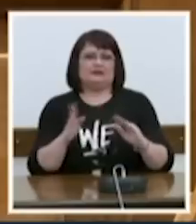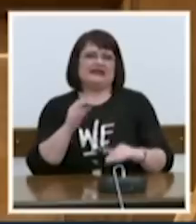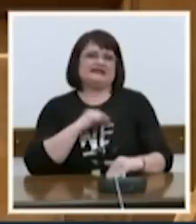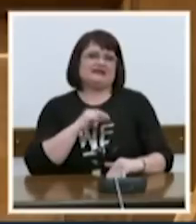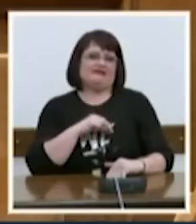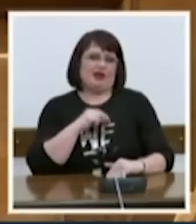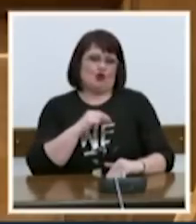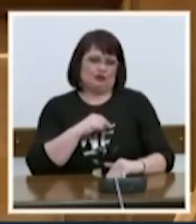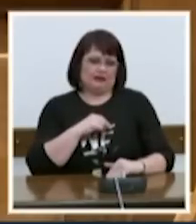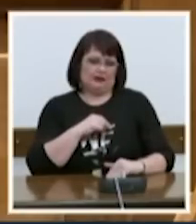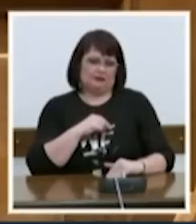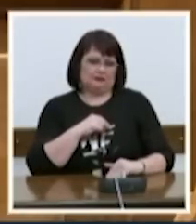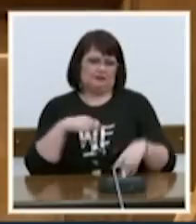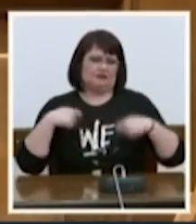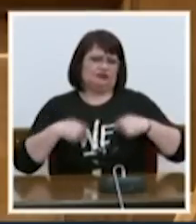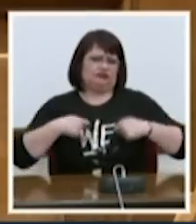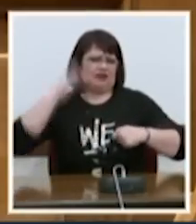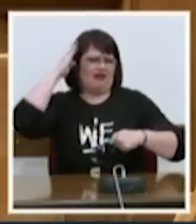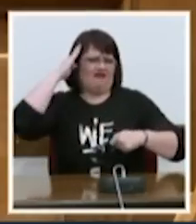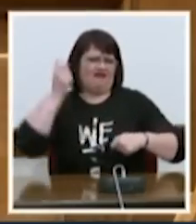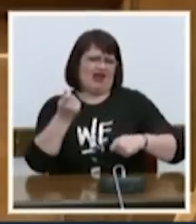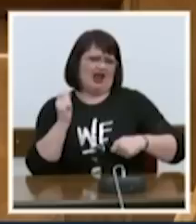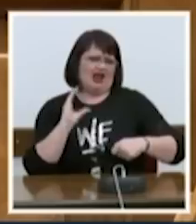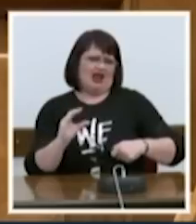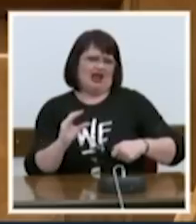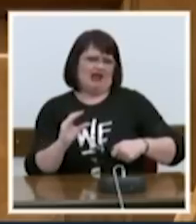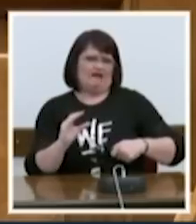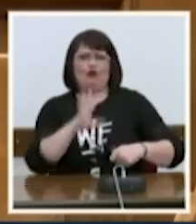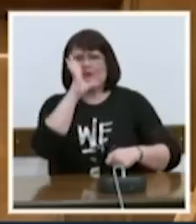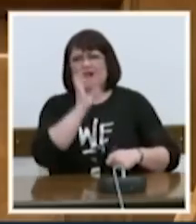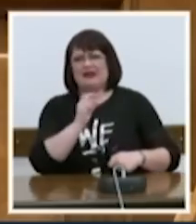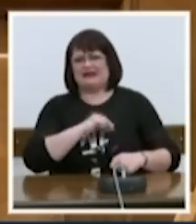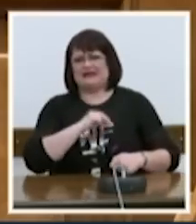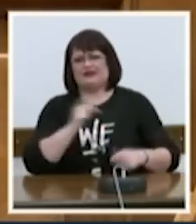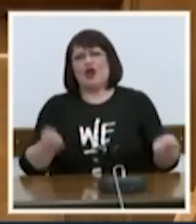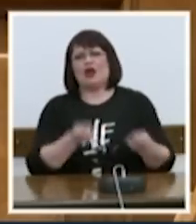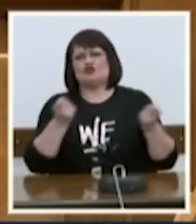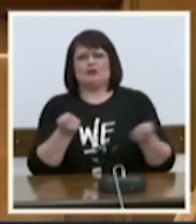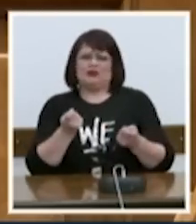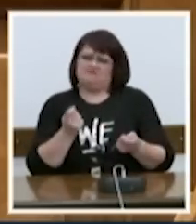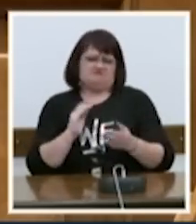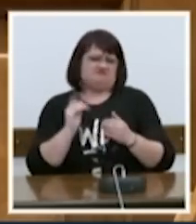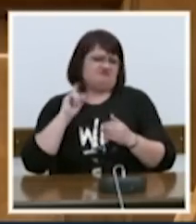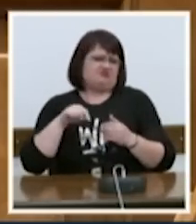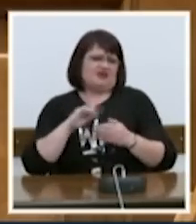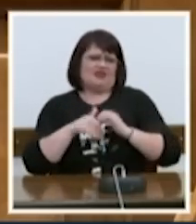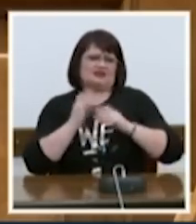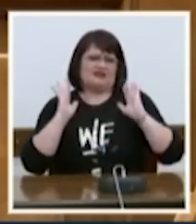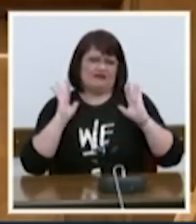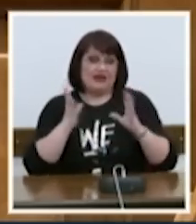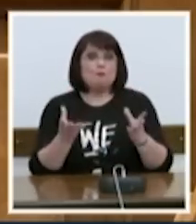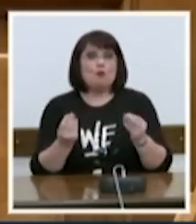συμφέροντα του μεγάλου κεφαλαίου, κόντρα στα πραγματικά συμφέροντα των εργαζομένων, όσο και αν αρκετοί